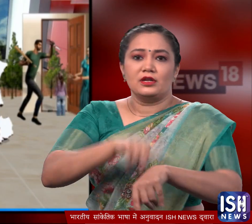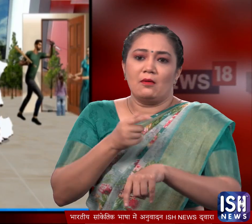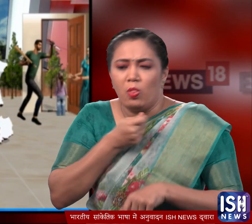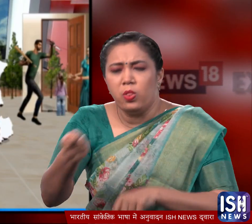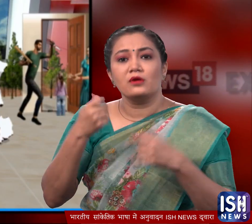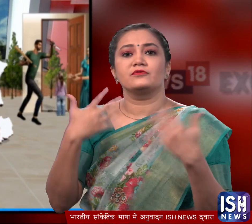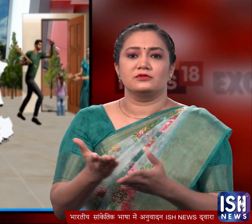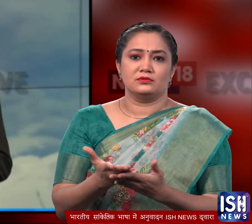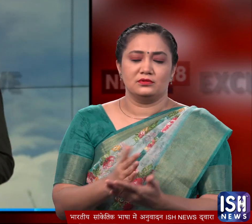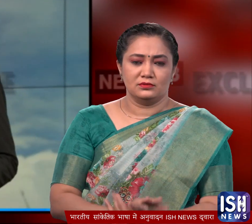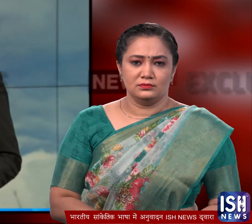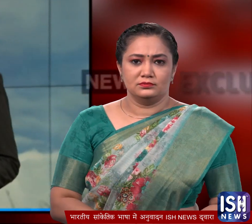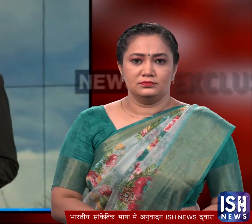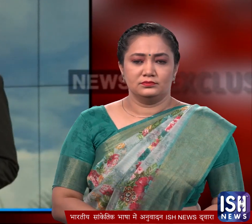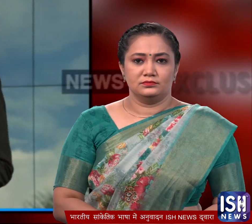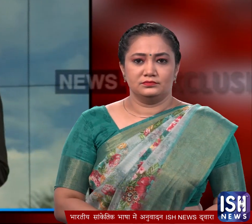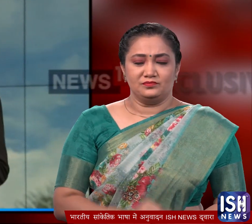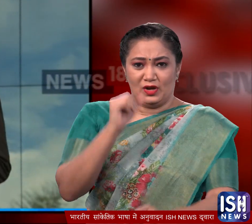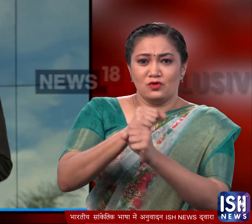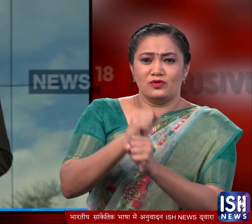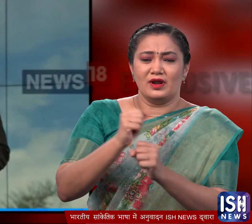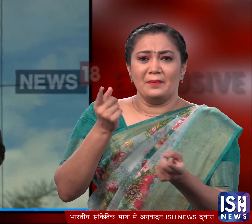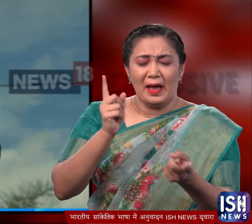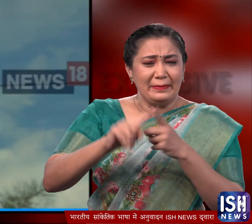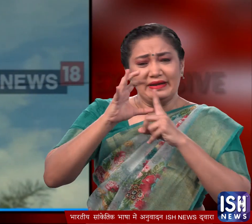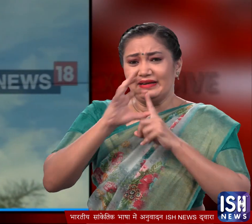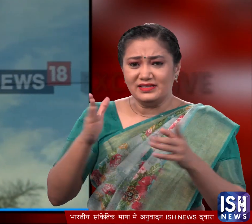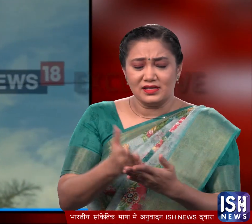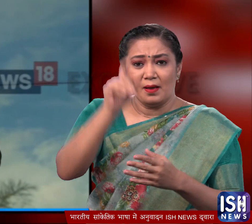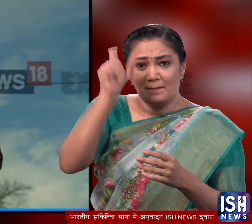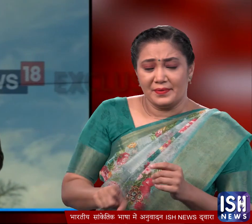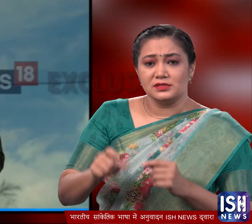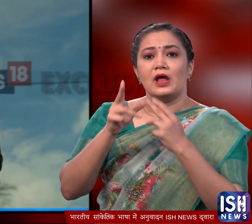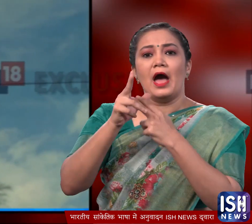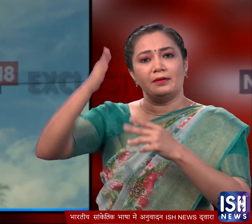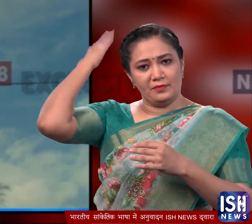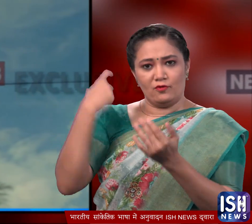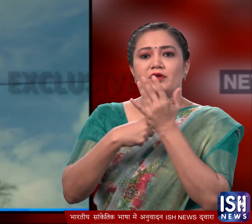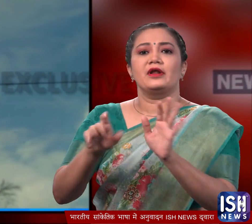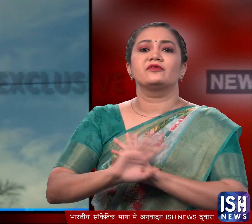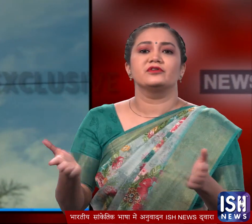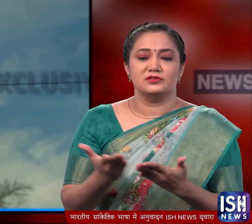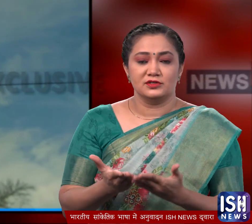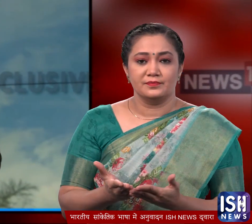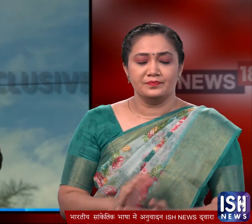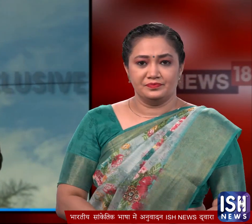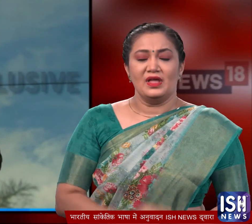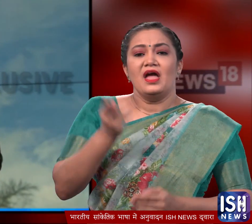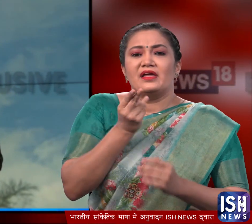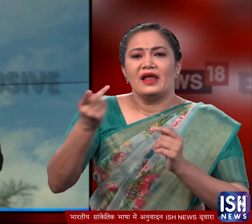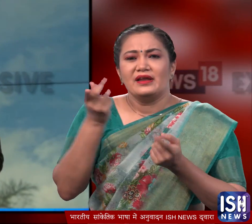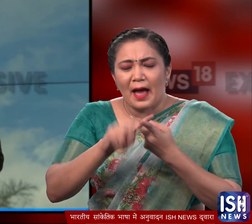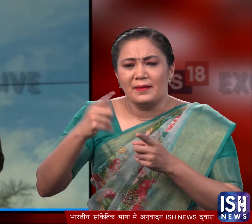हुए। सौभाग्य की एक बात यह कि गुरुग्राम के इस नरसंहार का आरोपी सेना का रिटायर्ड जवान है, जिसके बारे में बताया